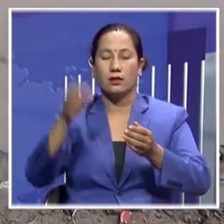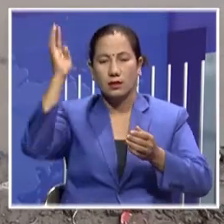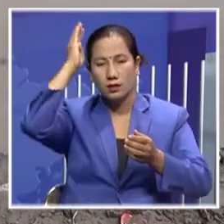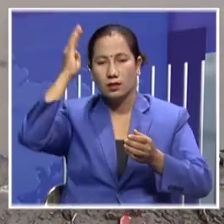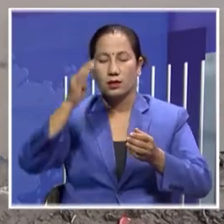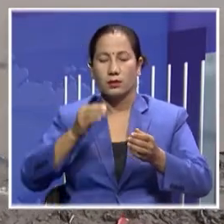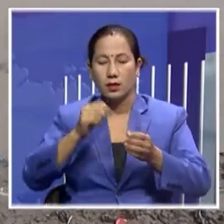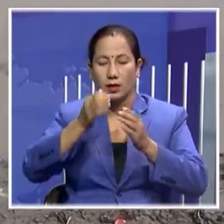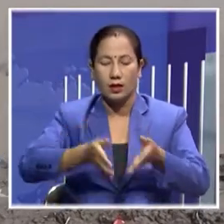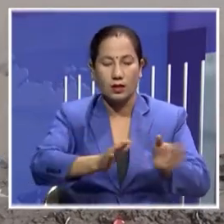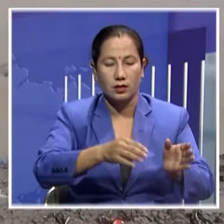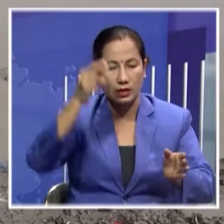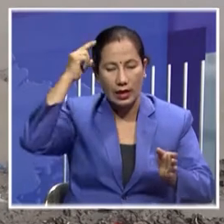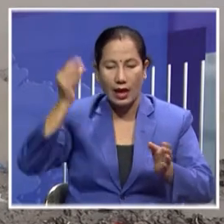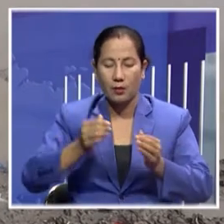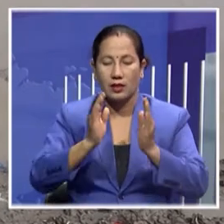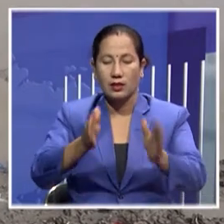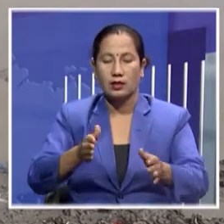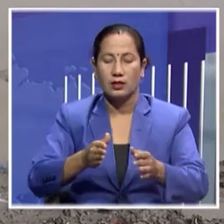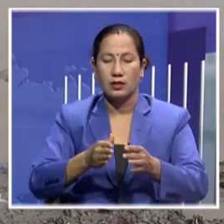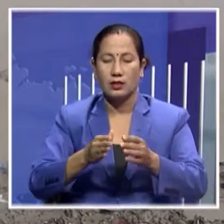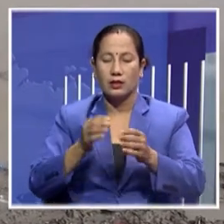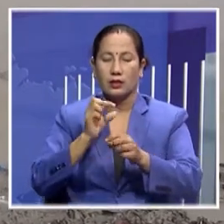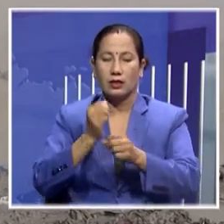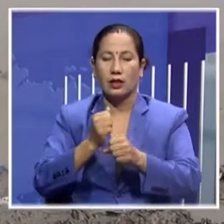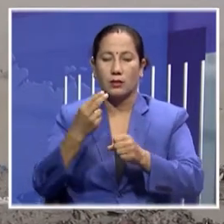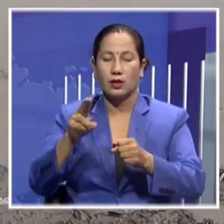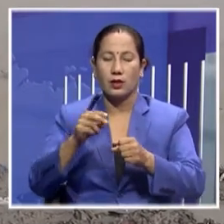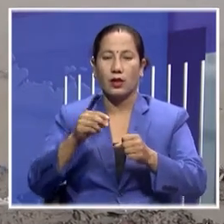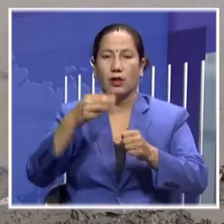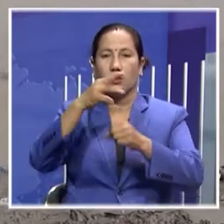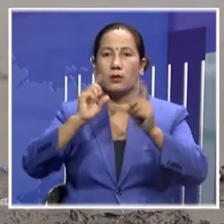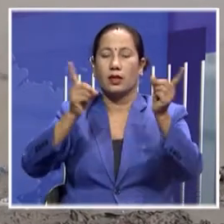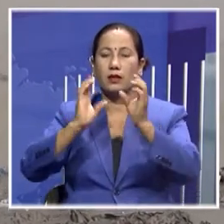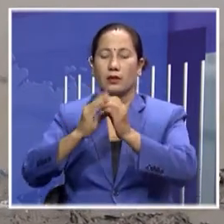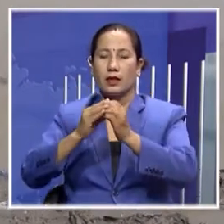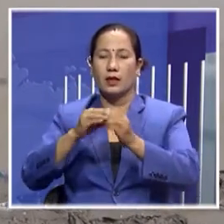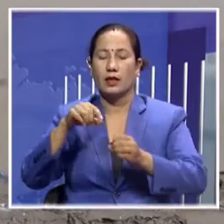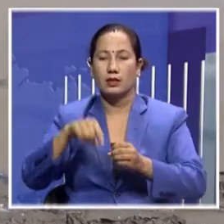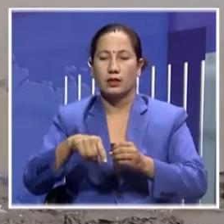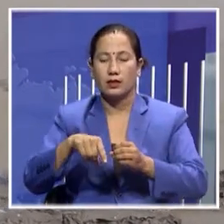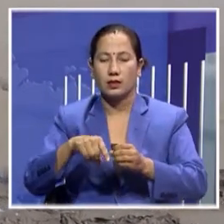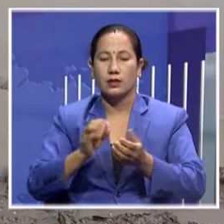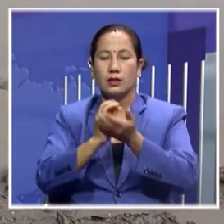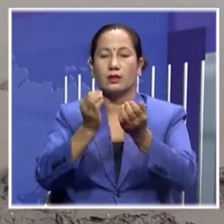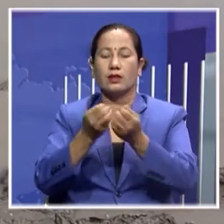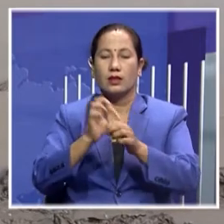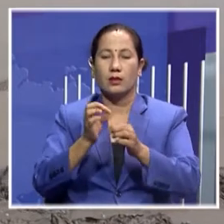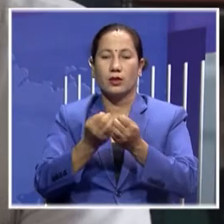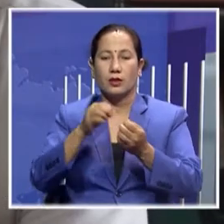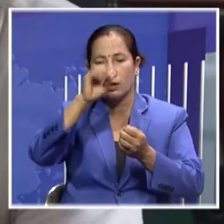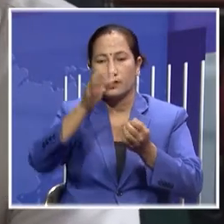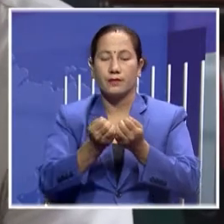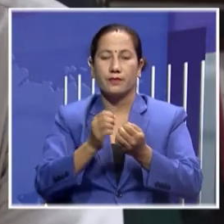नाली सहितको सडक कालोपत्री निर्माणको लागि ठेक्का भएकोले उपमहानगरपालिकाले सडक निर्माणमा सहजीकरणको काम गरिरहेको बताउनु भएको